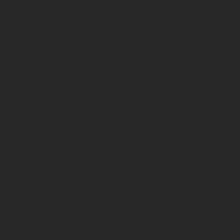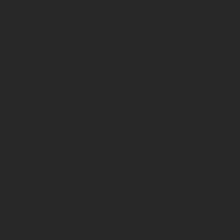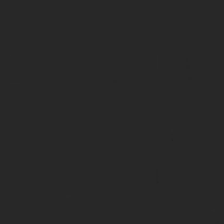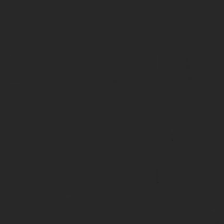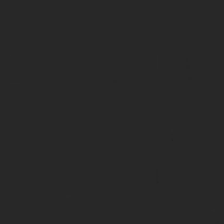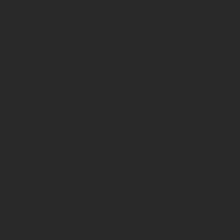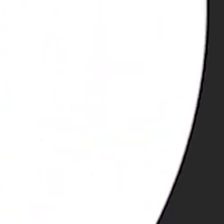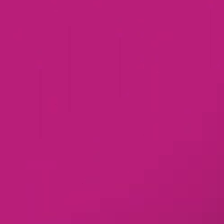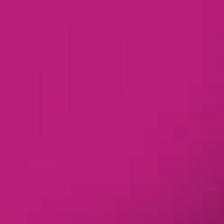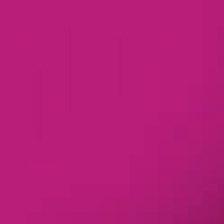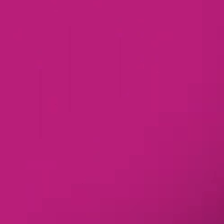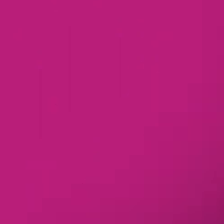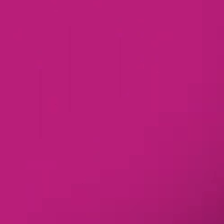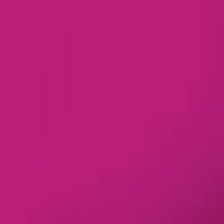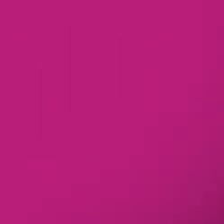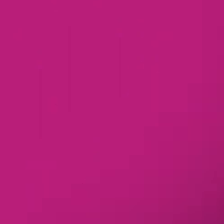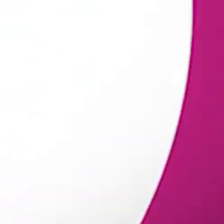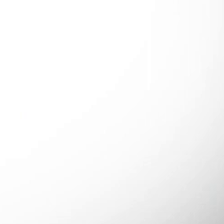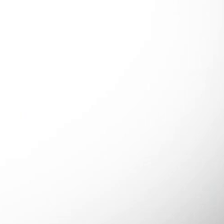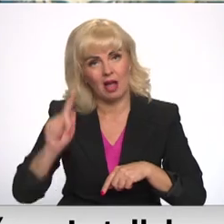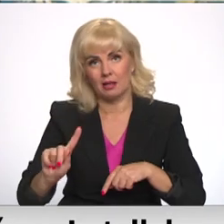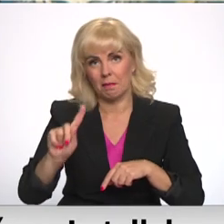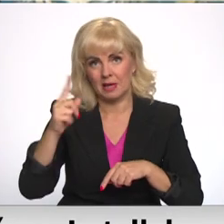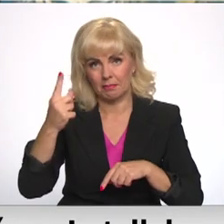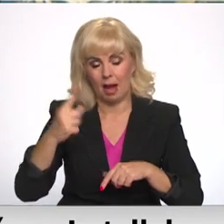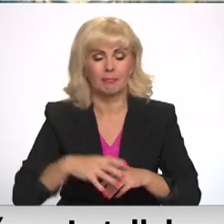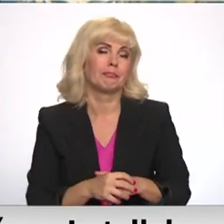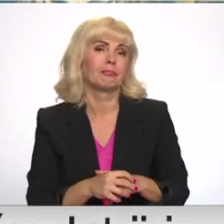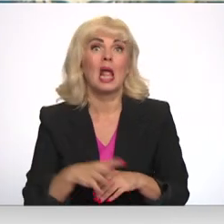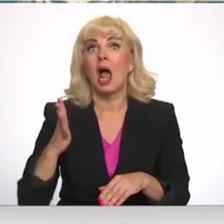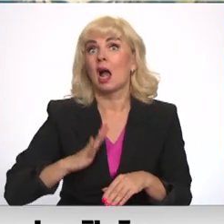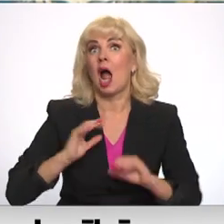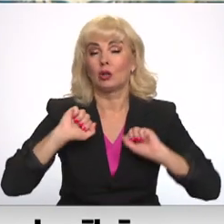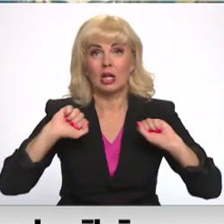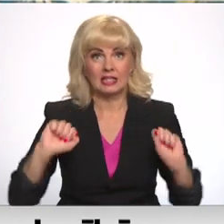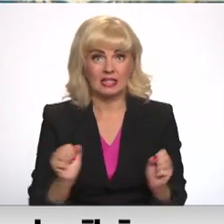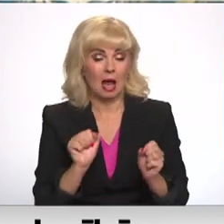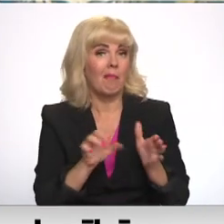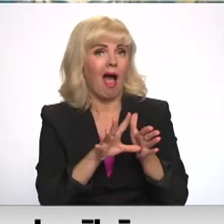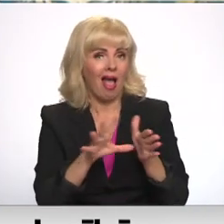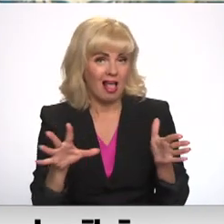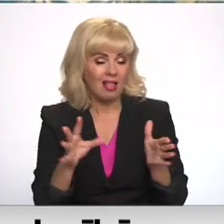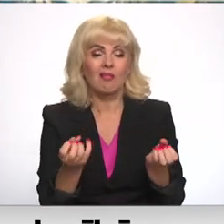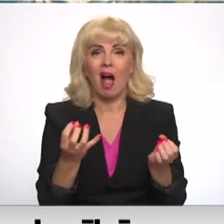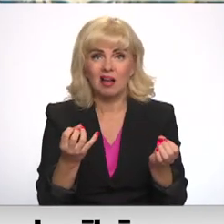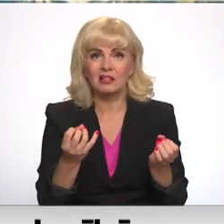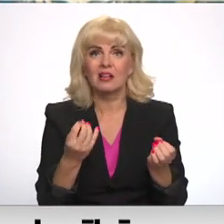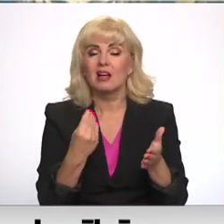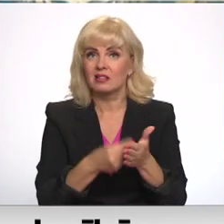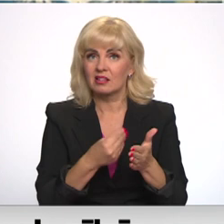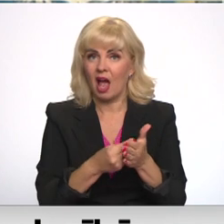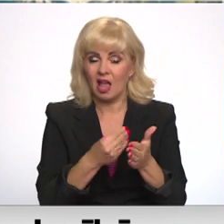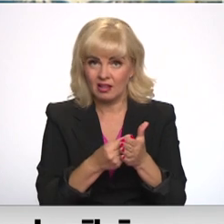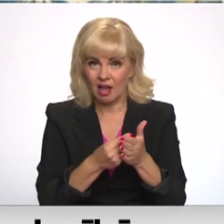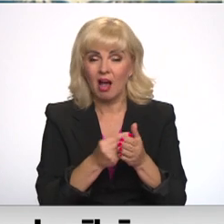Re, viss ēters ir te! Un gaidot ziemu, kad elektroenerģijas un gāzes cenām gaidāms